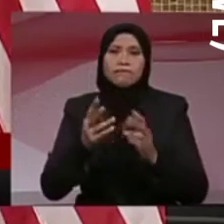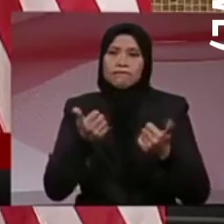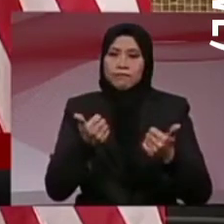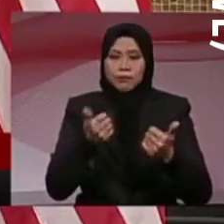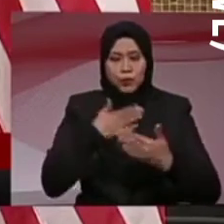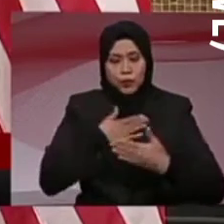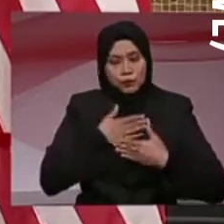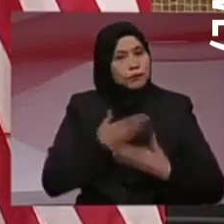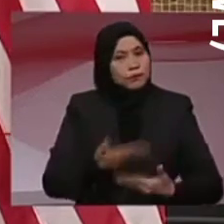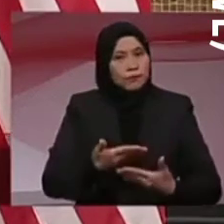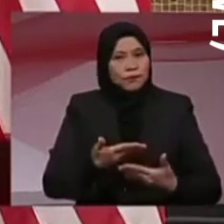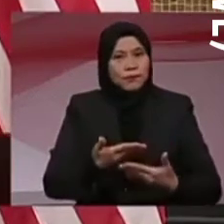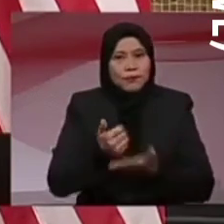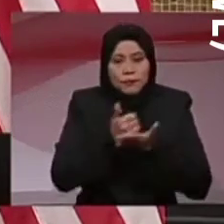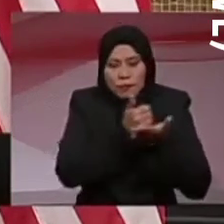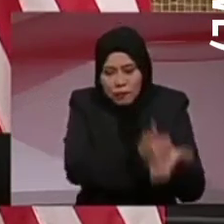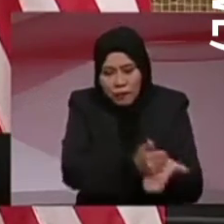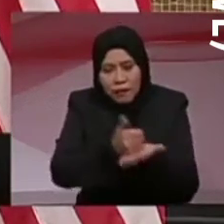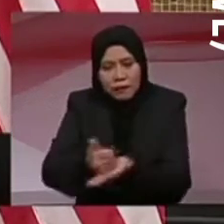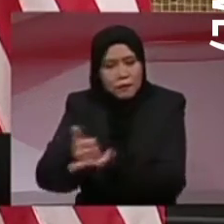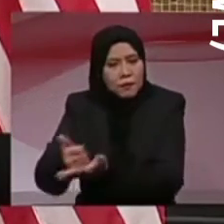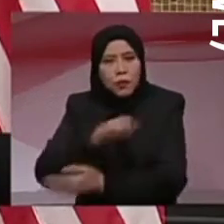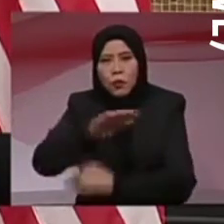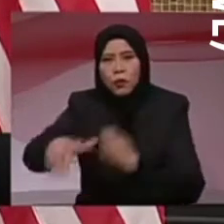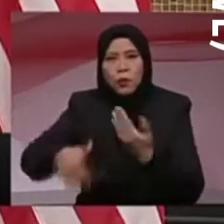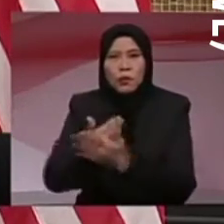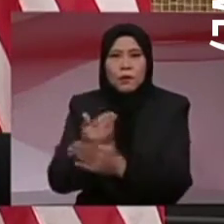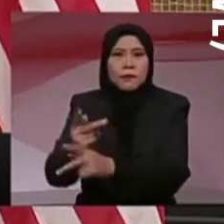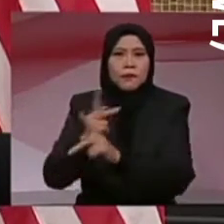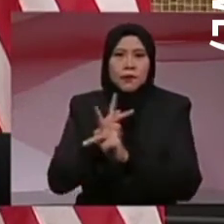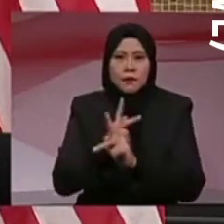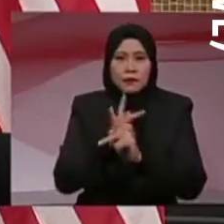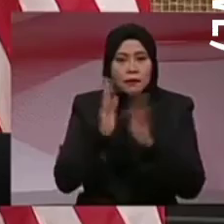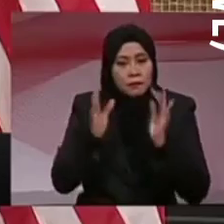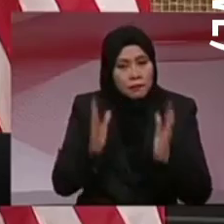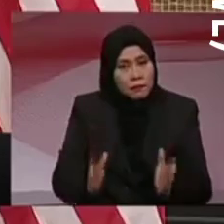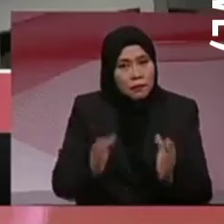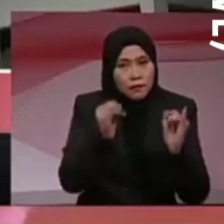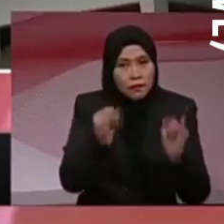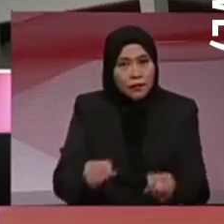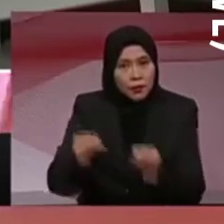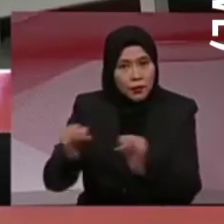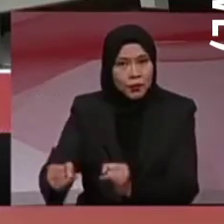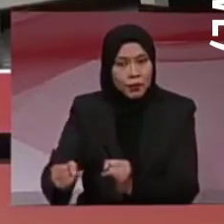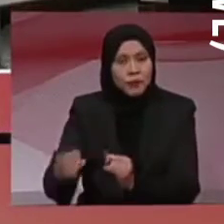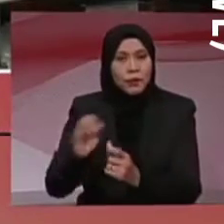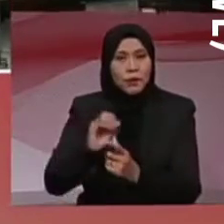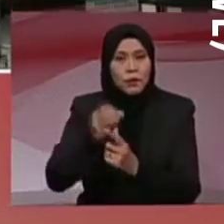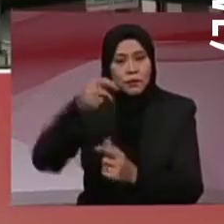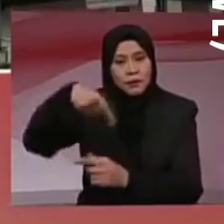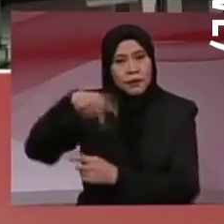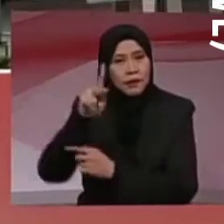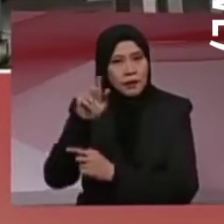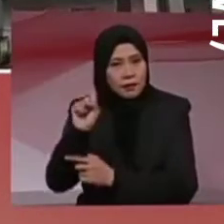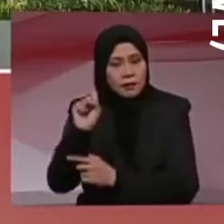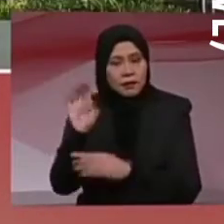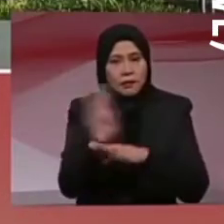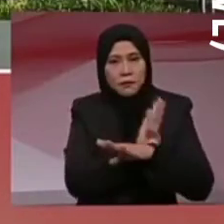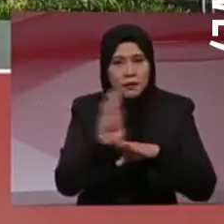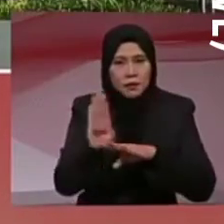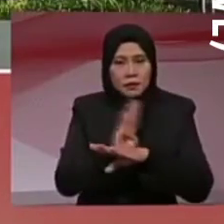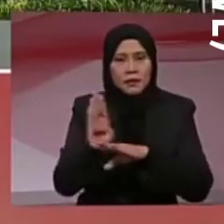untuk membantu semua peminjam individu atau pics baik penjaga